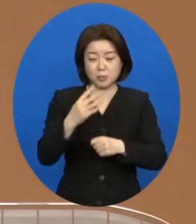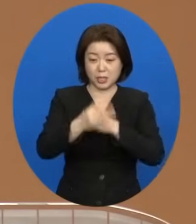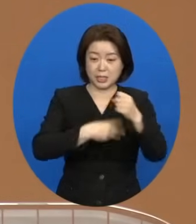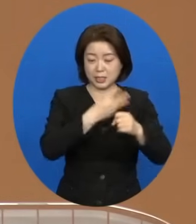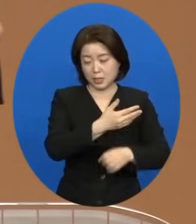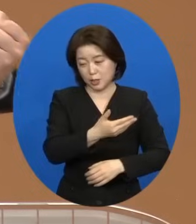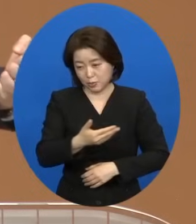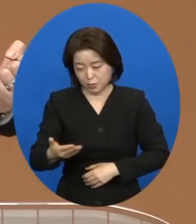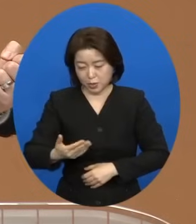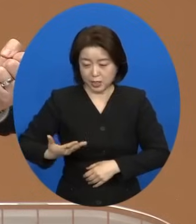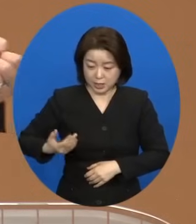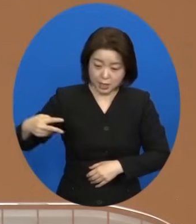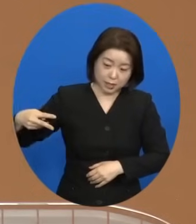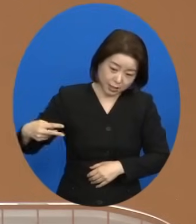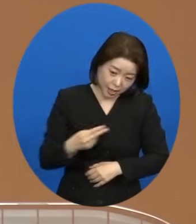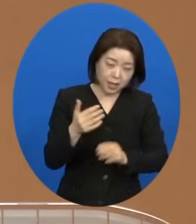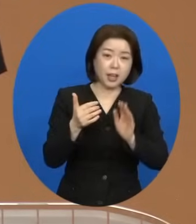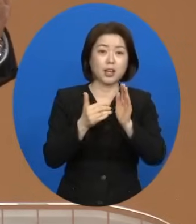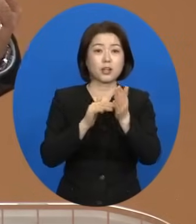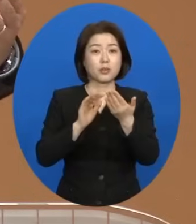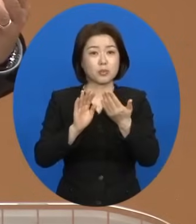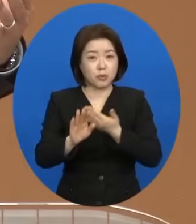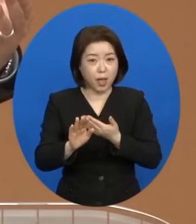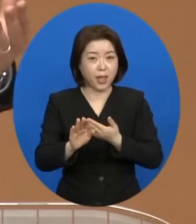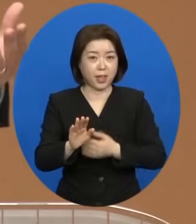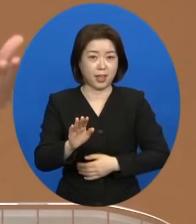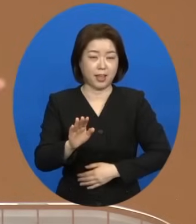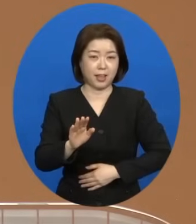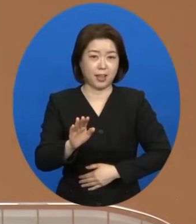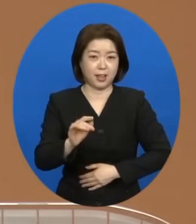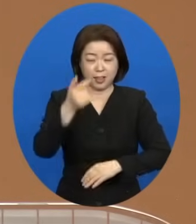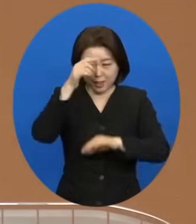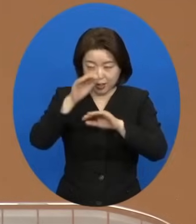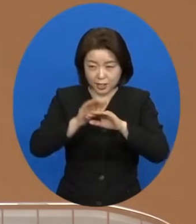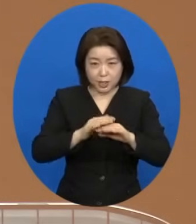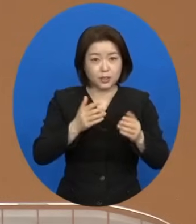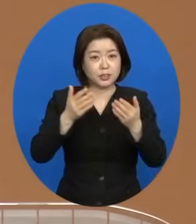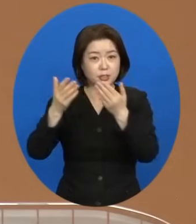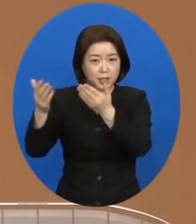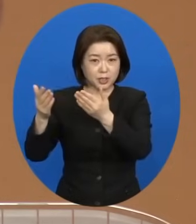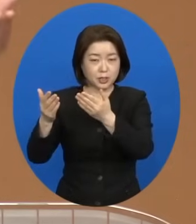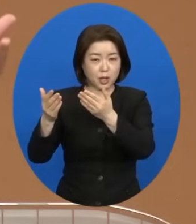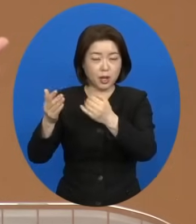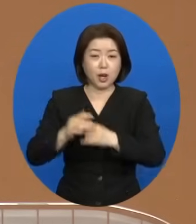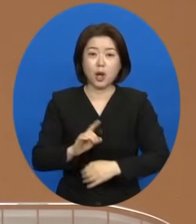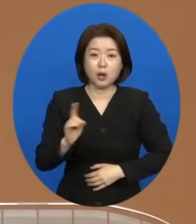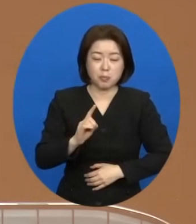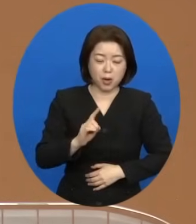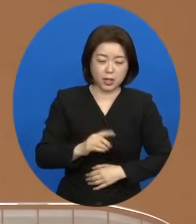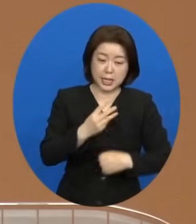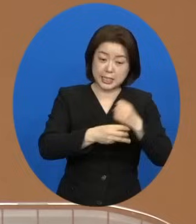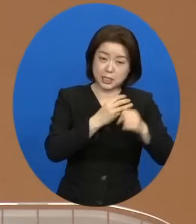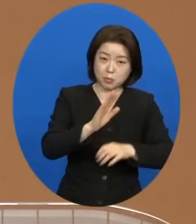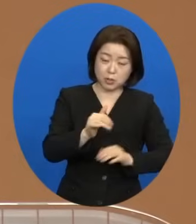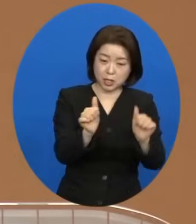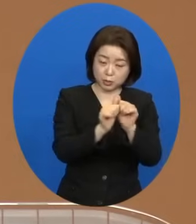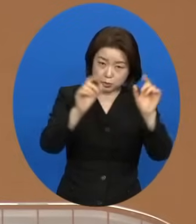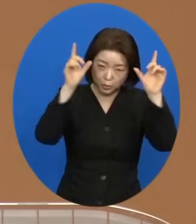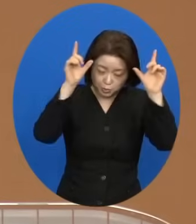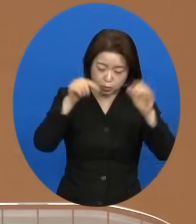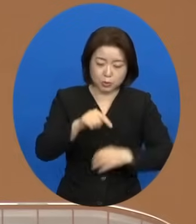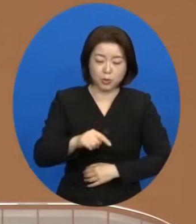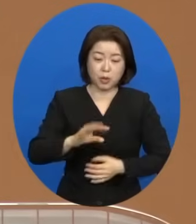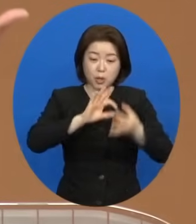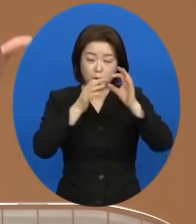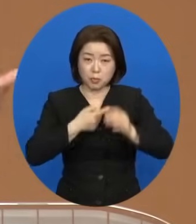지나고을 이후에 제사를 이제 그 물 가져가죠 3년 된 수소와 그다음에 포도주와